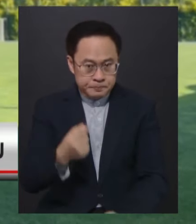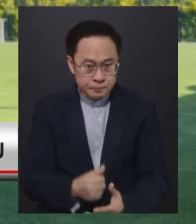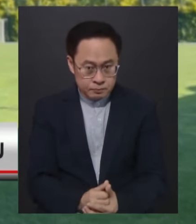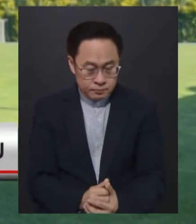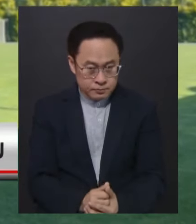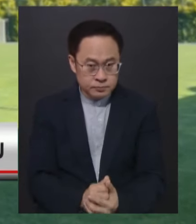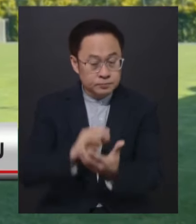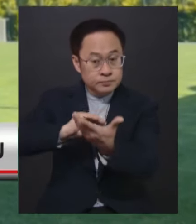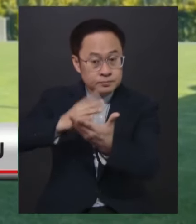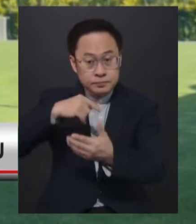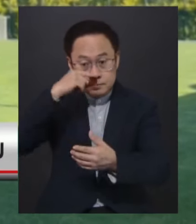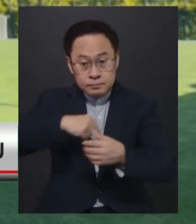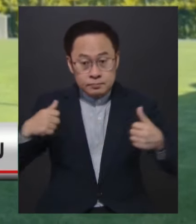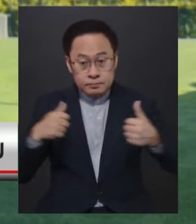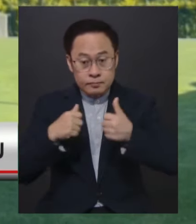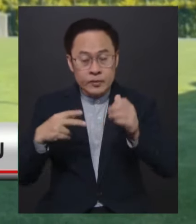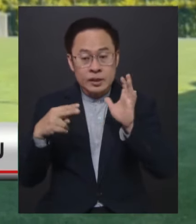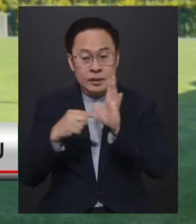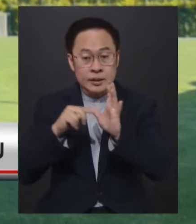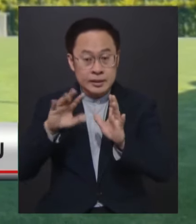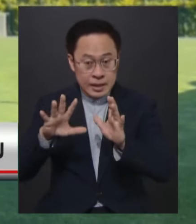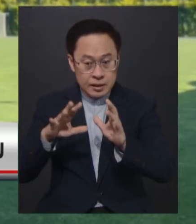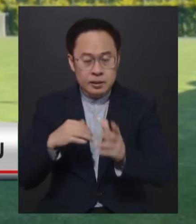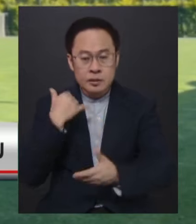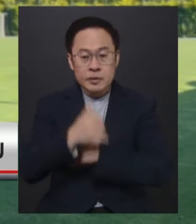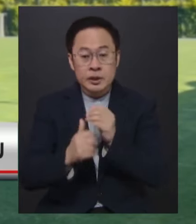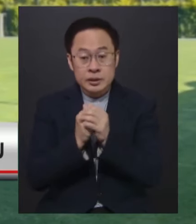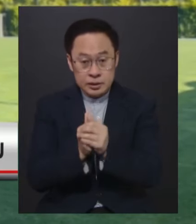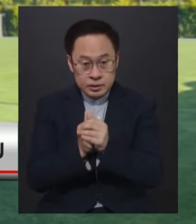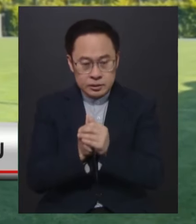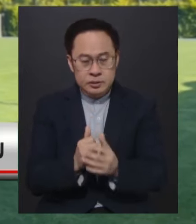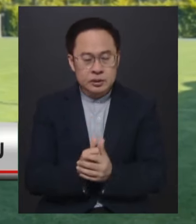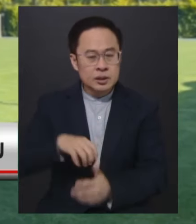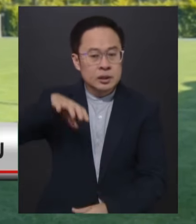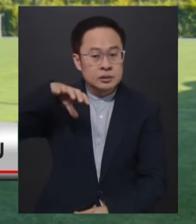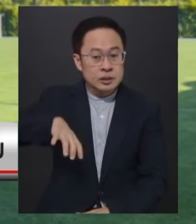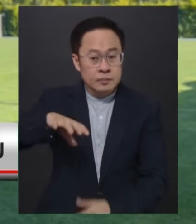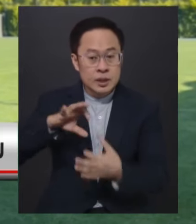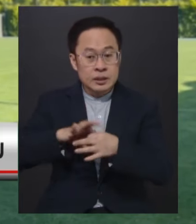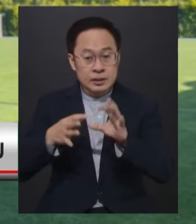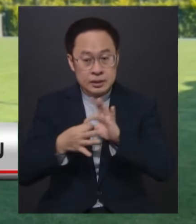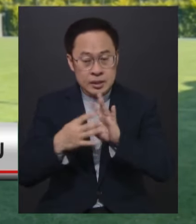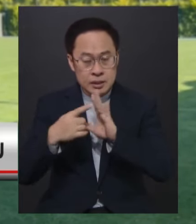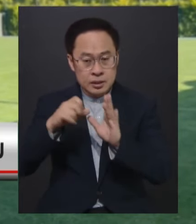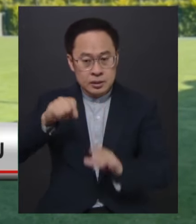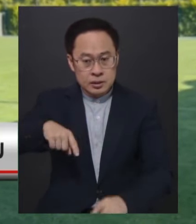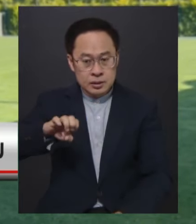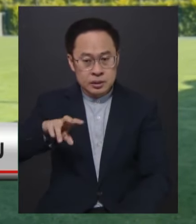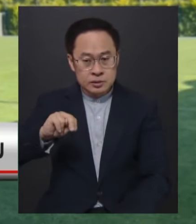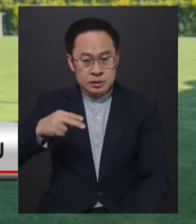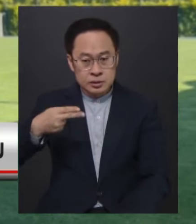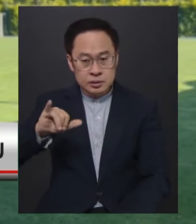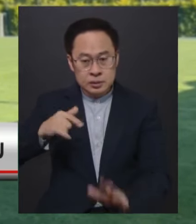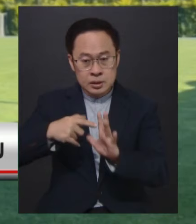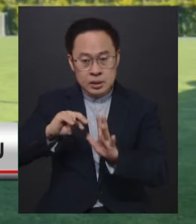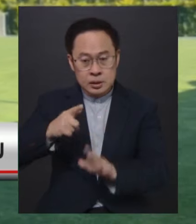าติไทยนะครับก็จะลงเล่นในฟุตบอลโลกรอบคัดเลือกนัดที่5ครับเจอกับทีมชาติจีนที่สนามโอลิมปิกเซ็นเตอร์สเตเดียมนะครับในวันที่